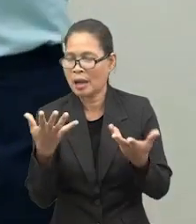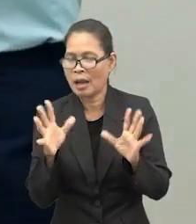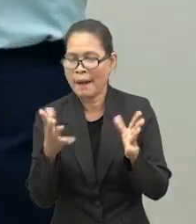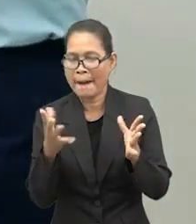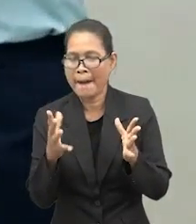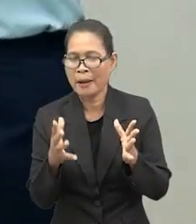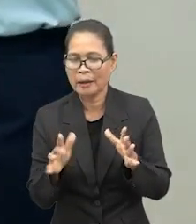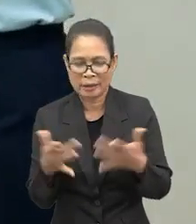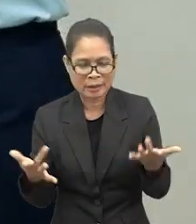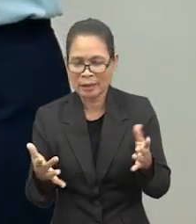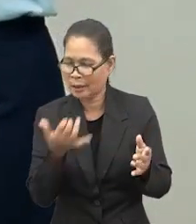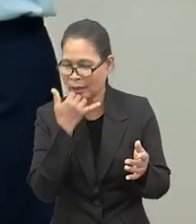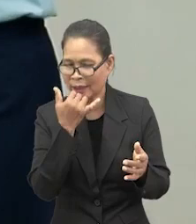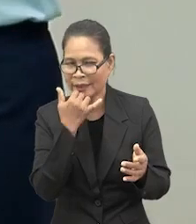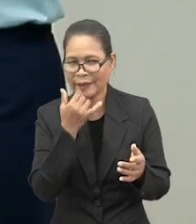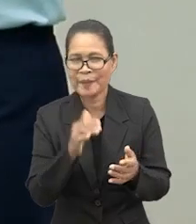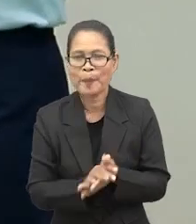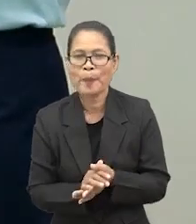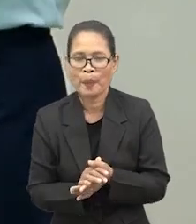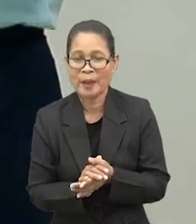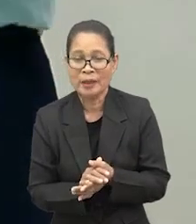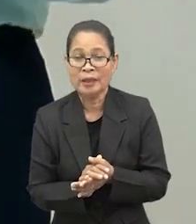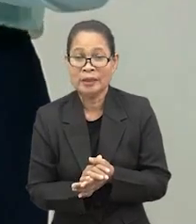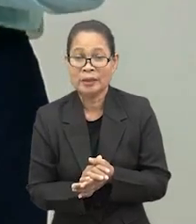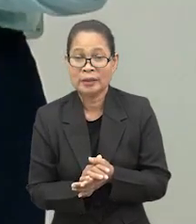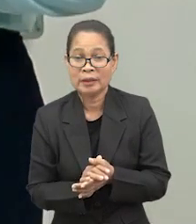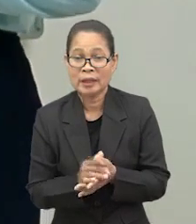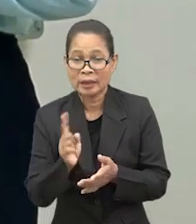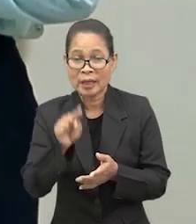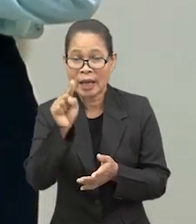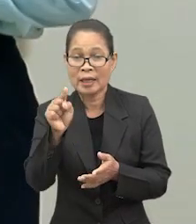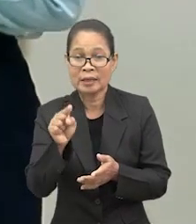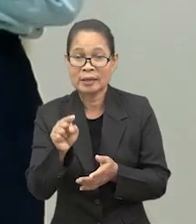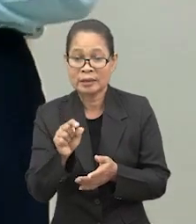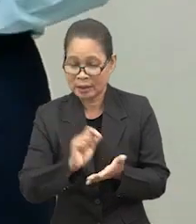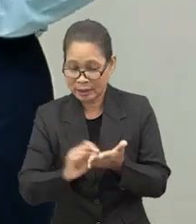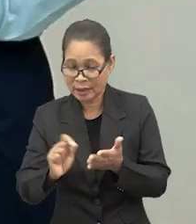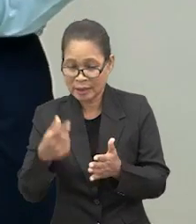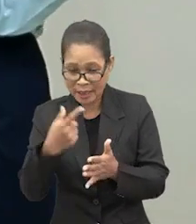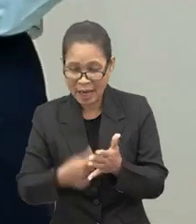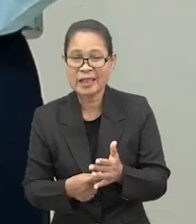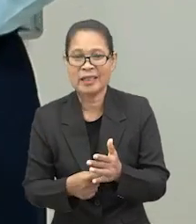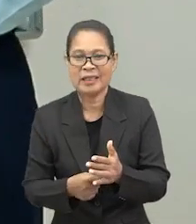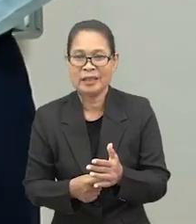ọt xóm sróp tới tam sẽ thành thiệp đài chẳng con cụ đã ấy kì bàn chênh